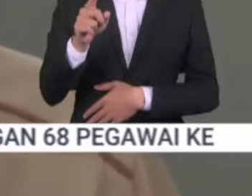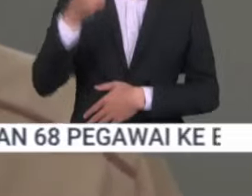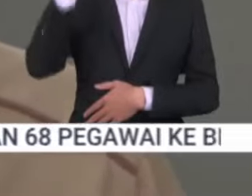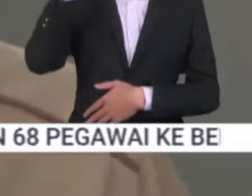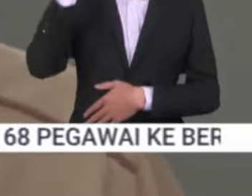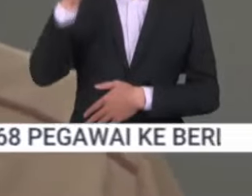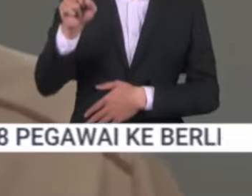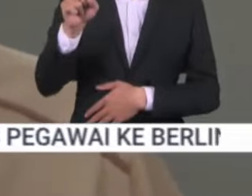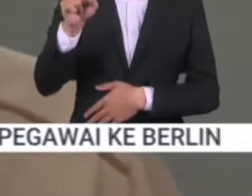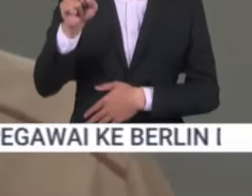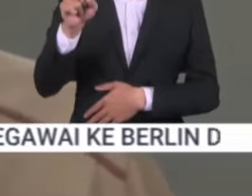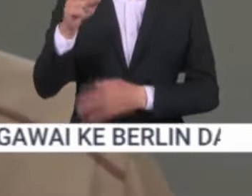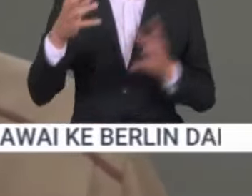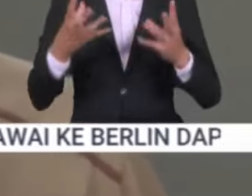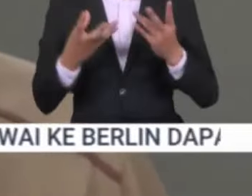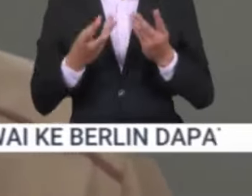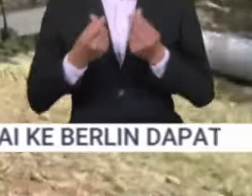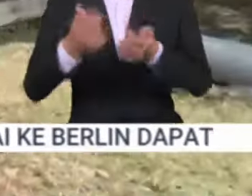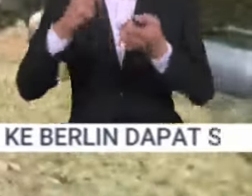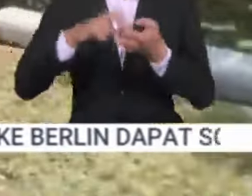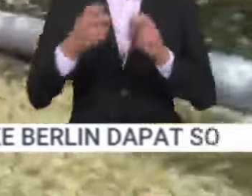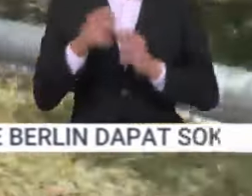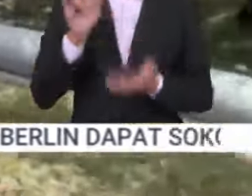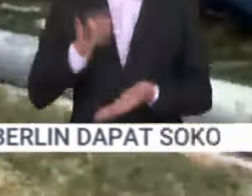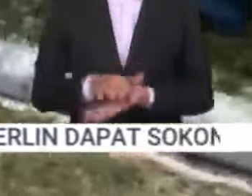untuk menangani masalah inilah.